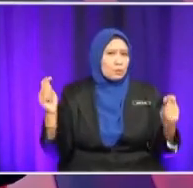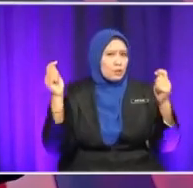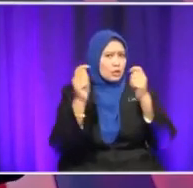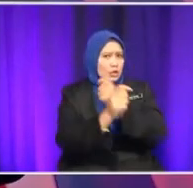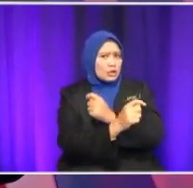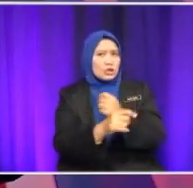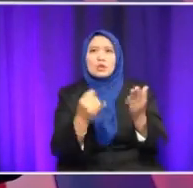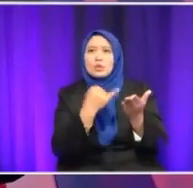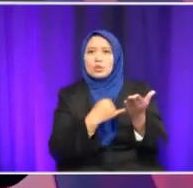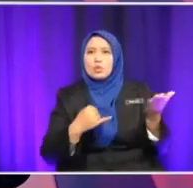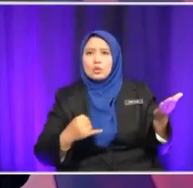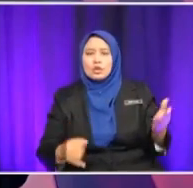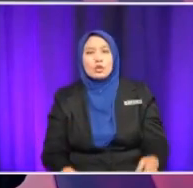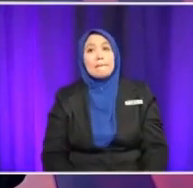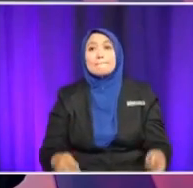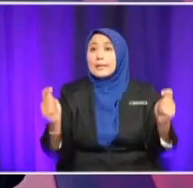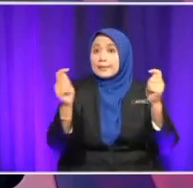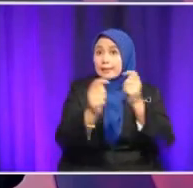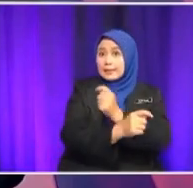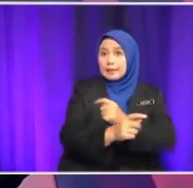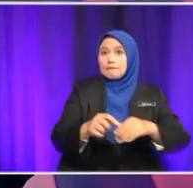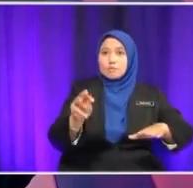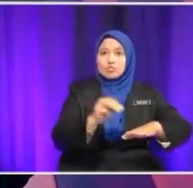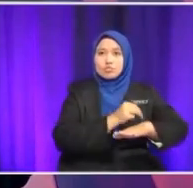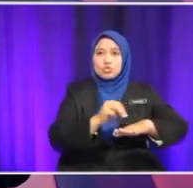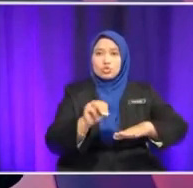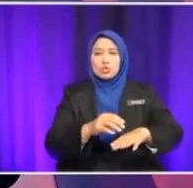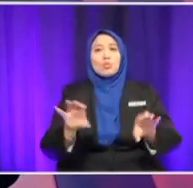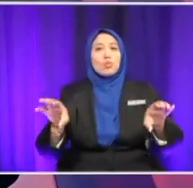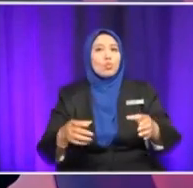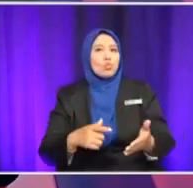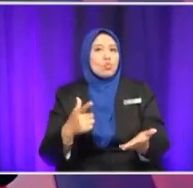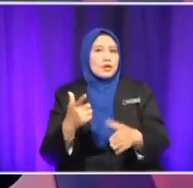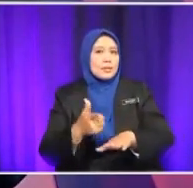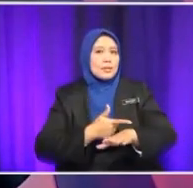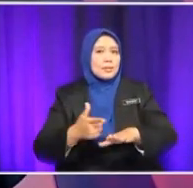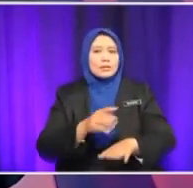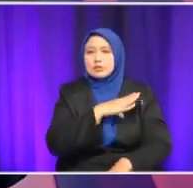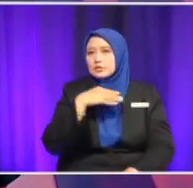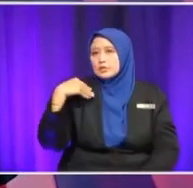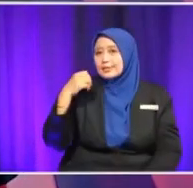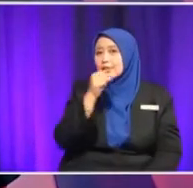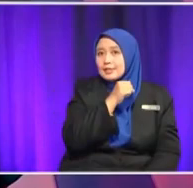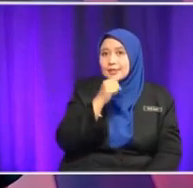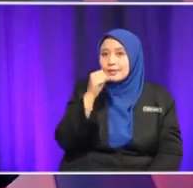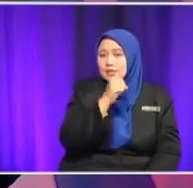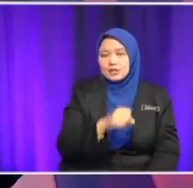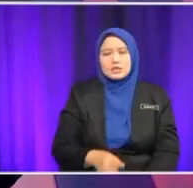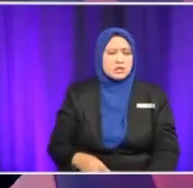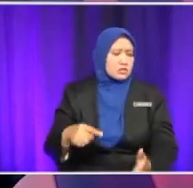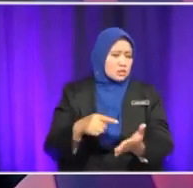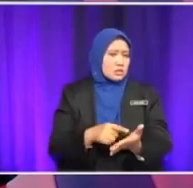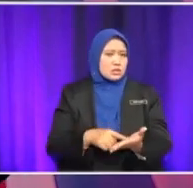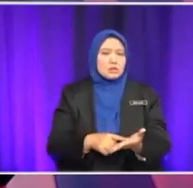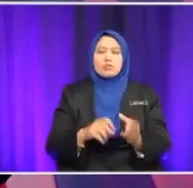ruang tadi oke music Oke direct lagu dia menyanyi jadi ke sini oke dapat